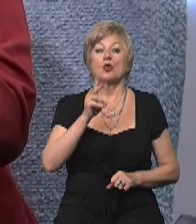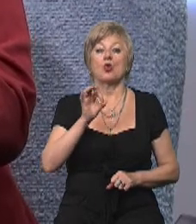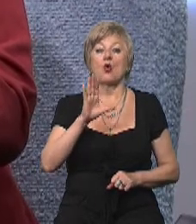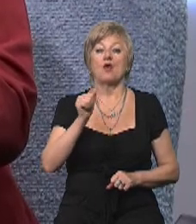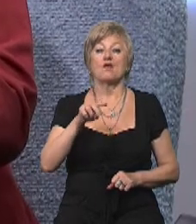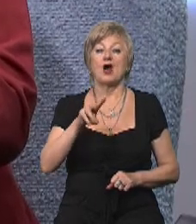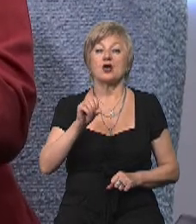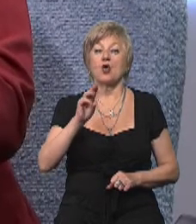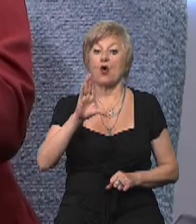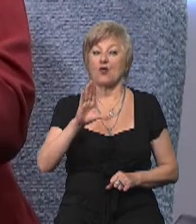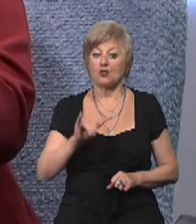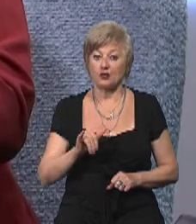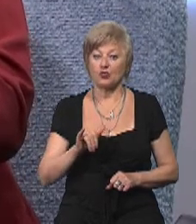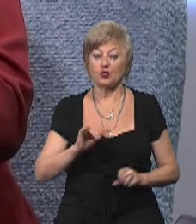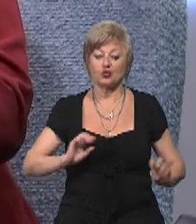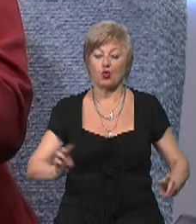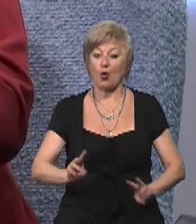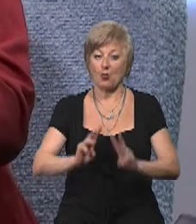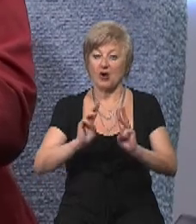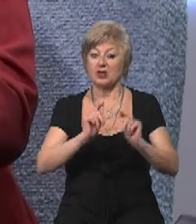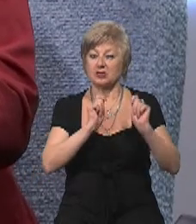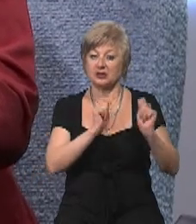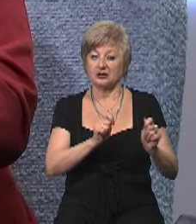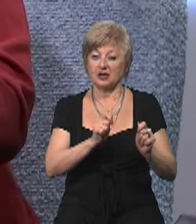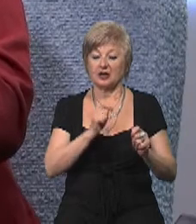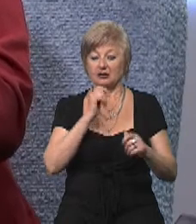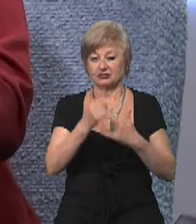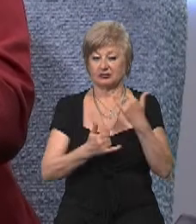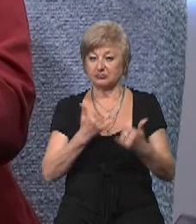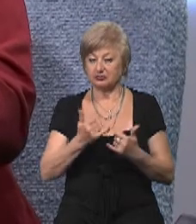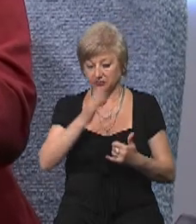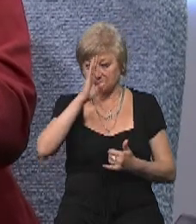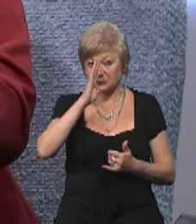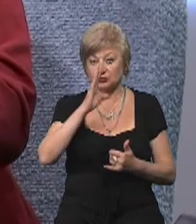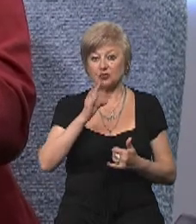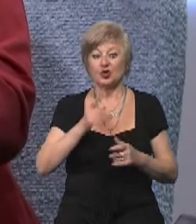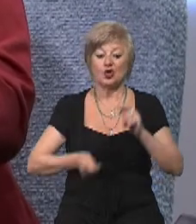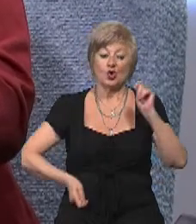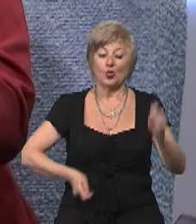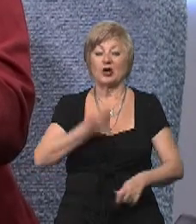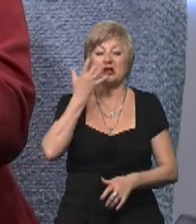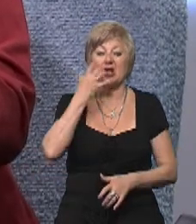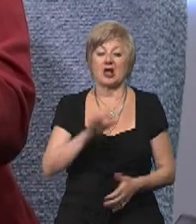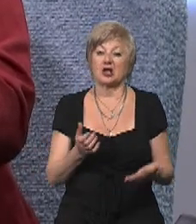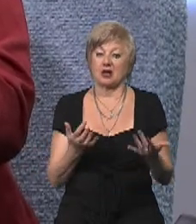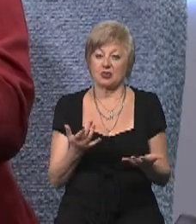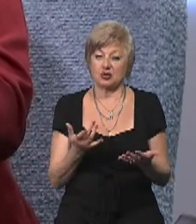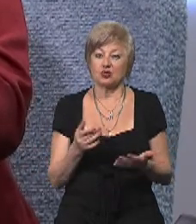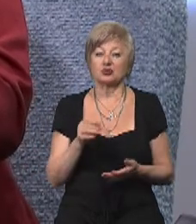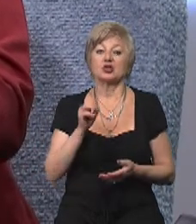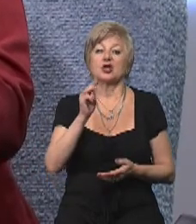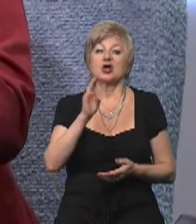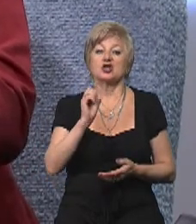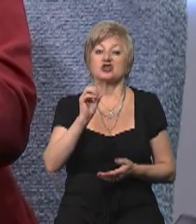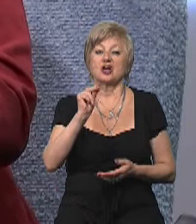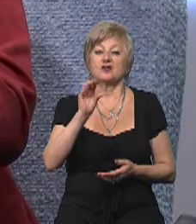Ковальову, загиблу від опіків, завданих її коханим, та облиту окропом Анастасію Шевченко, яку